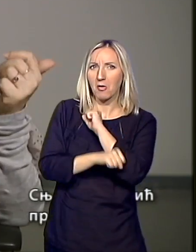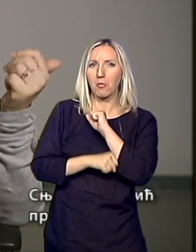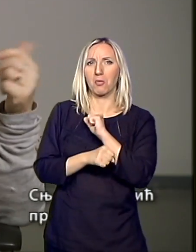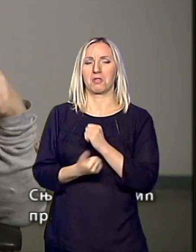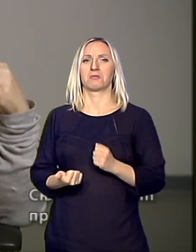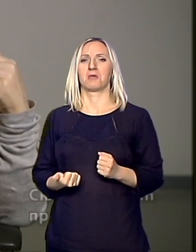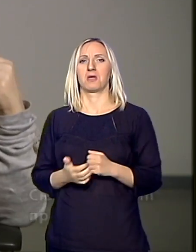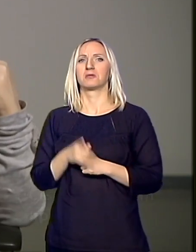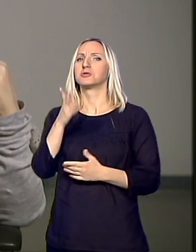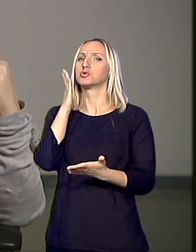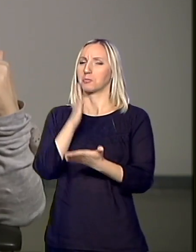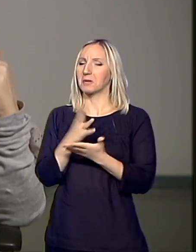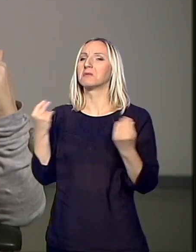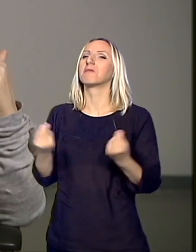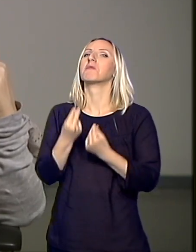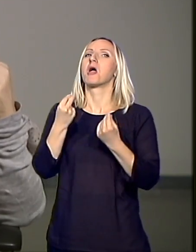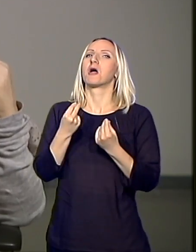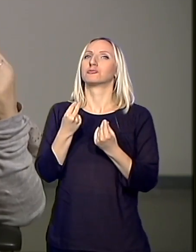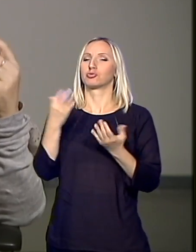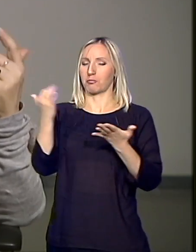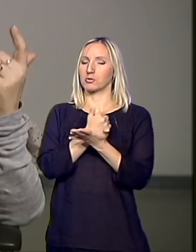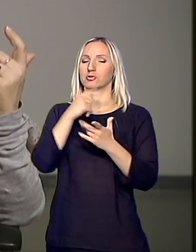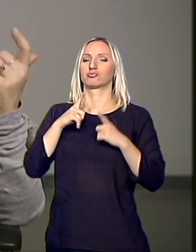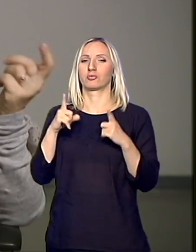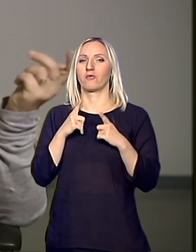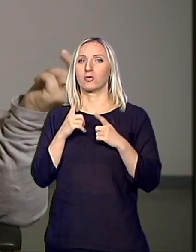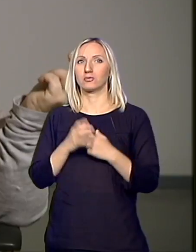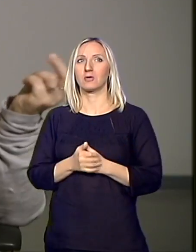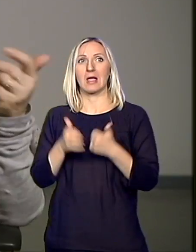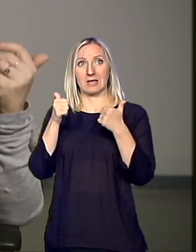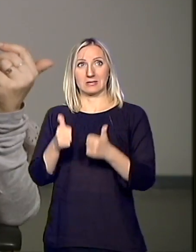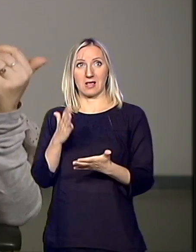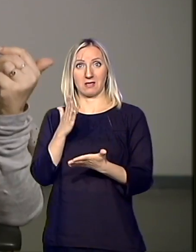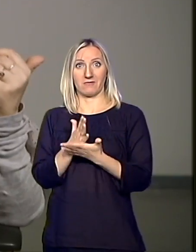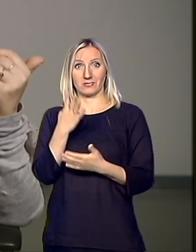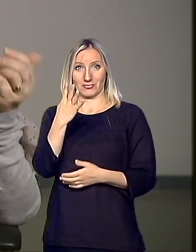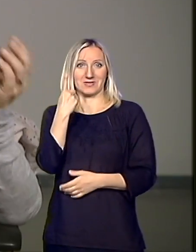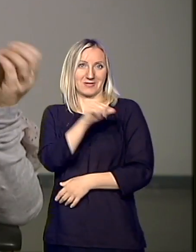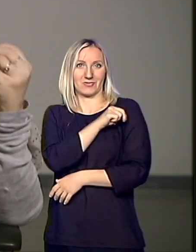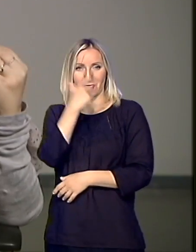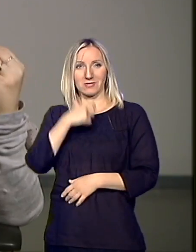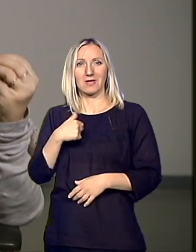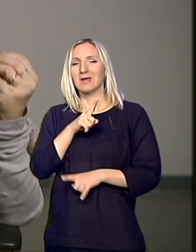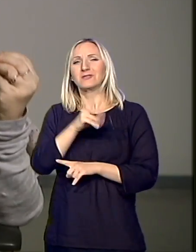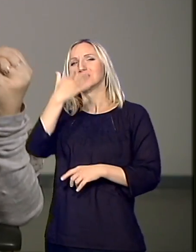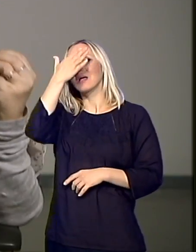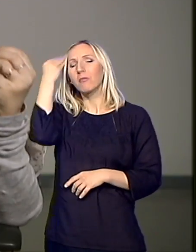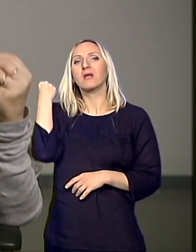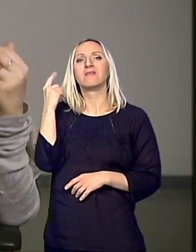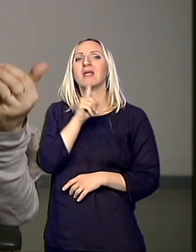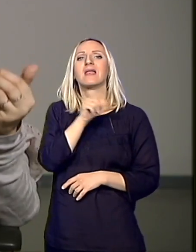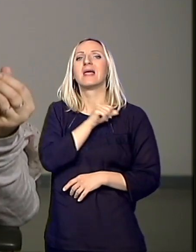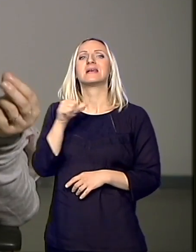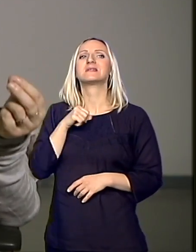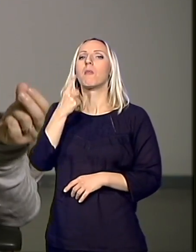budeš neko, ti ćeš... I to mi je, evo sad već 41 godinu, nikada to neće zaboraviti, ali ne samo